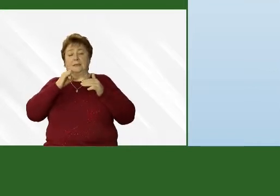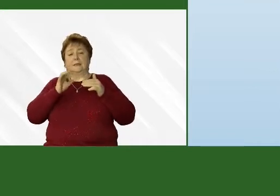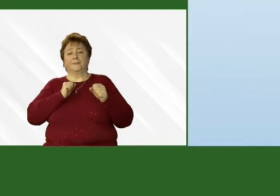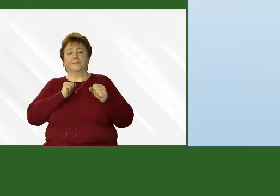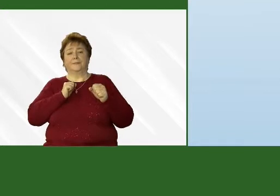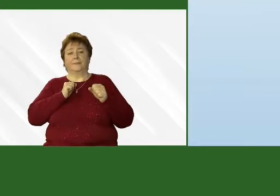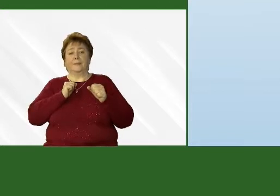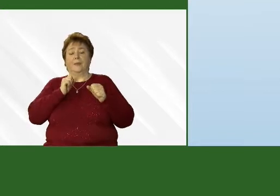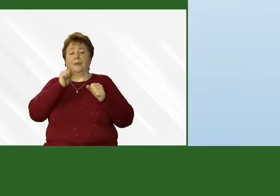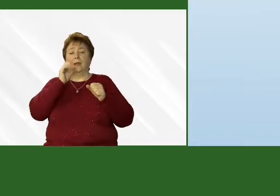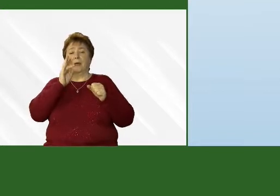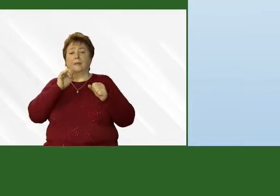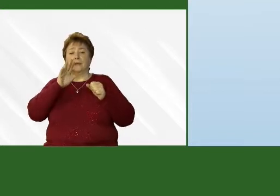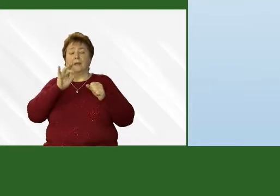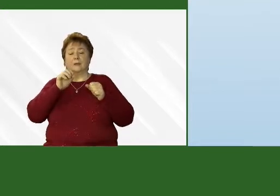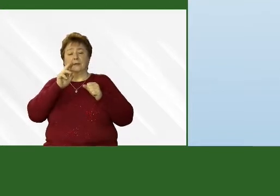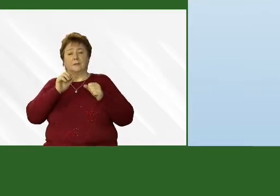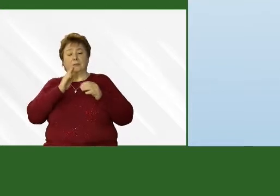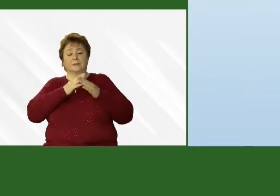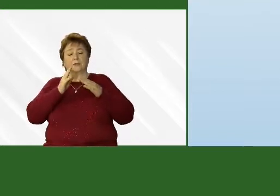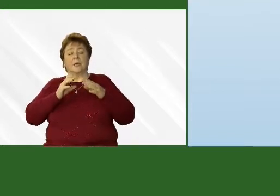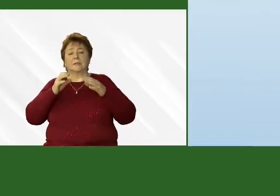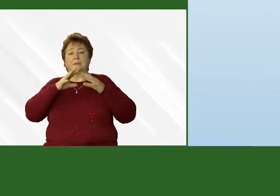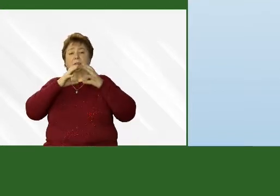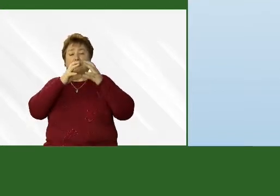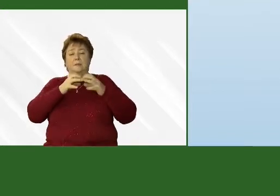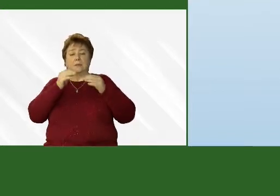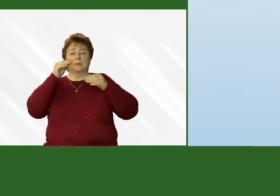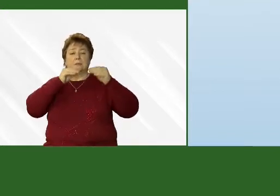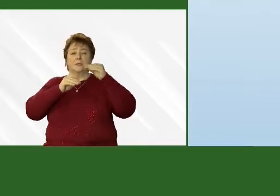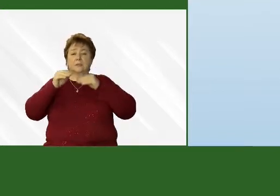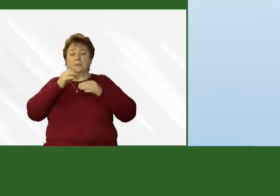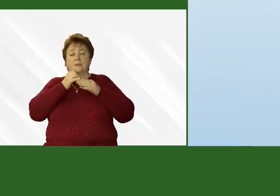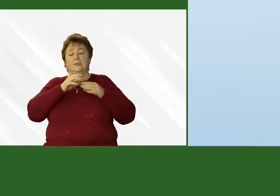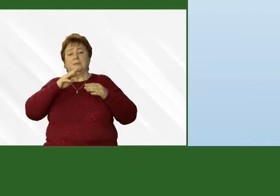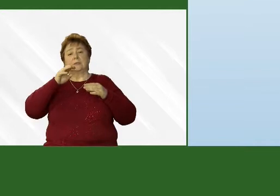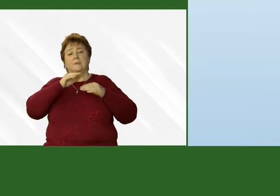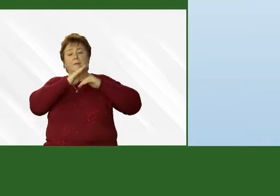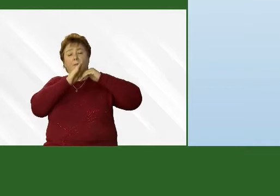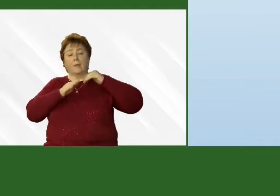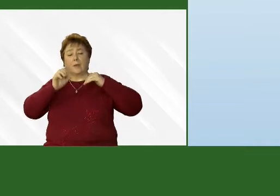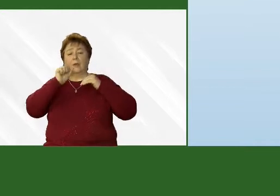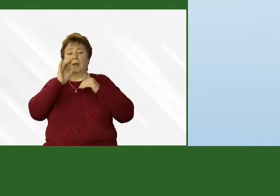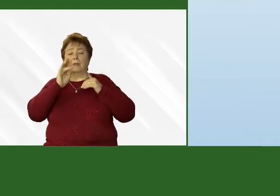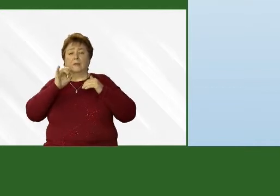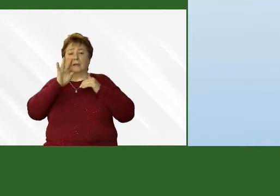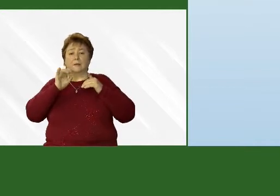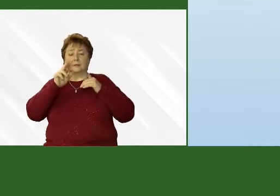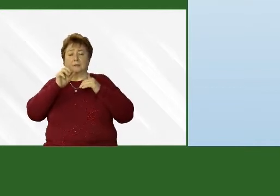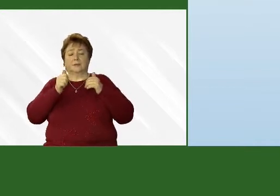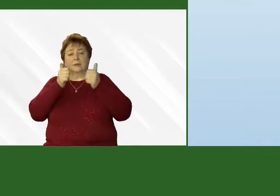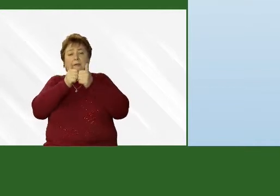океанов. Антарктида – часть света, состоящая из материка Антарктиды